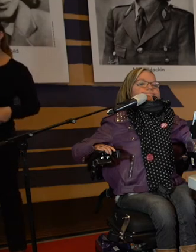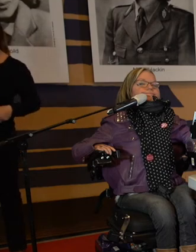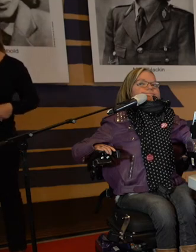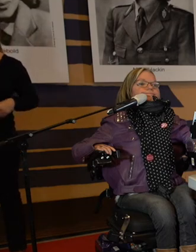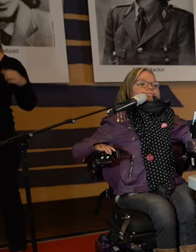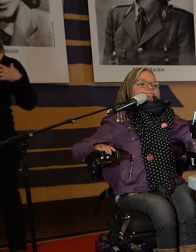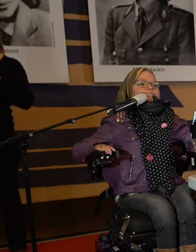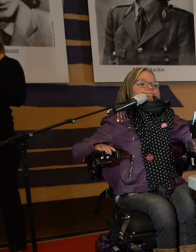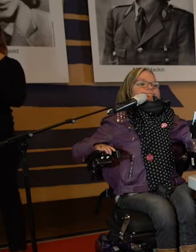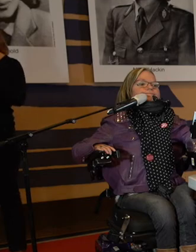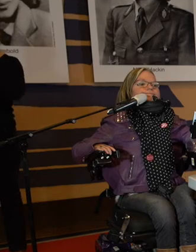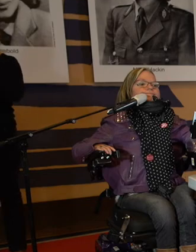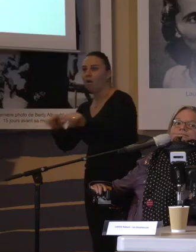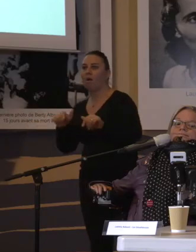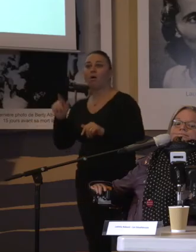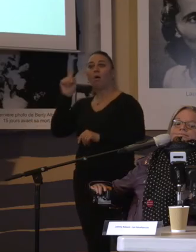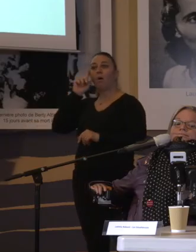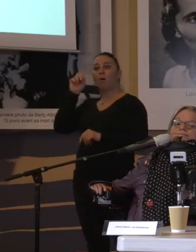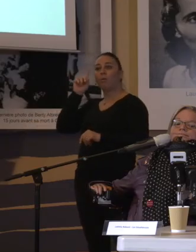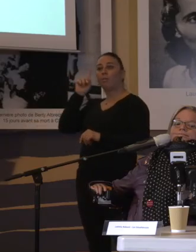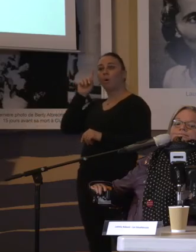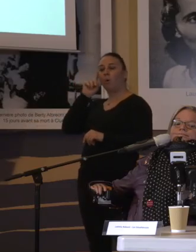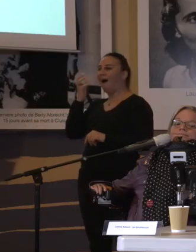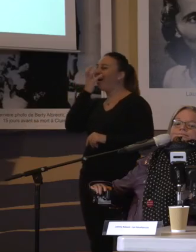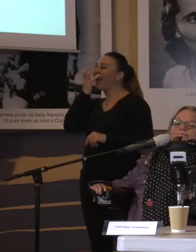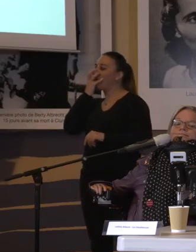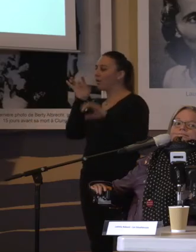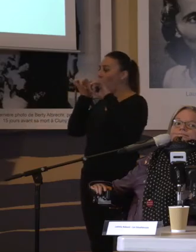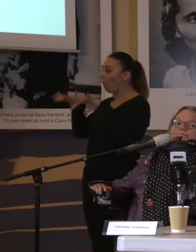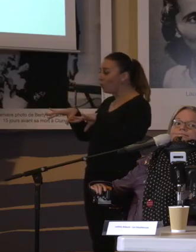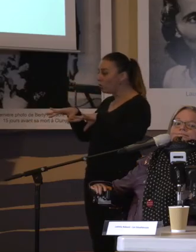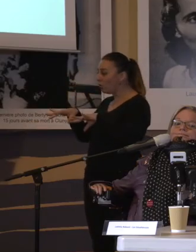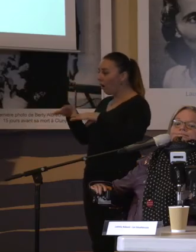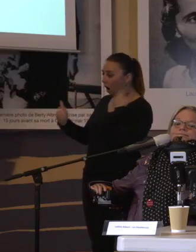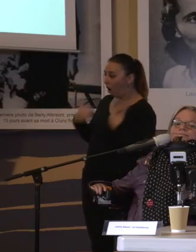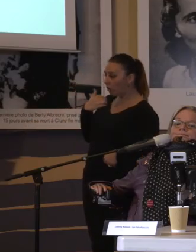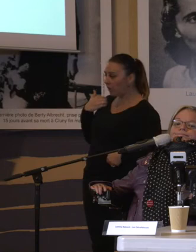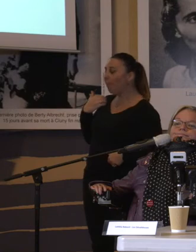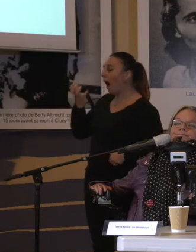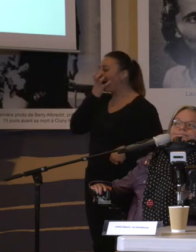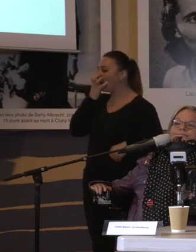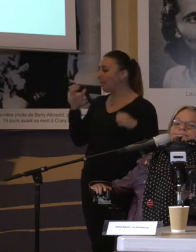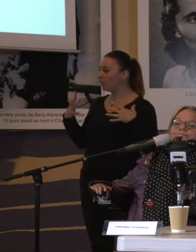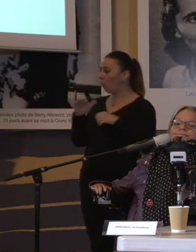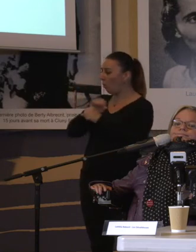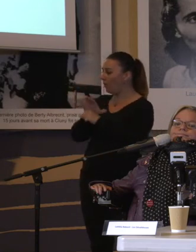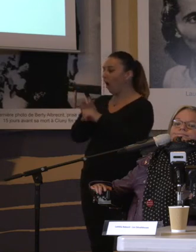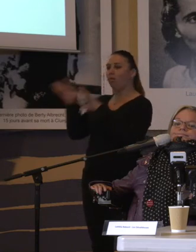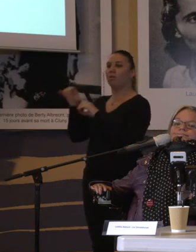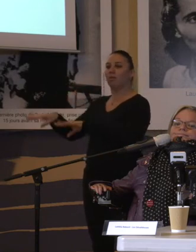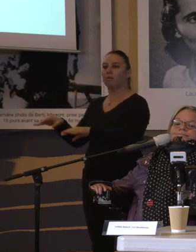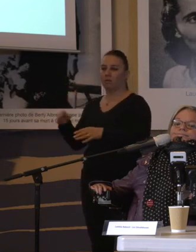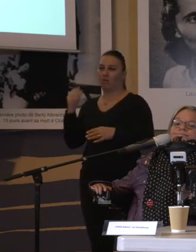établissements à qui on a refusé l'accès en réanimation sous le seul prétexte de leur handicap. Bon, et tout ça, ça rappelle l'urgence de